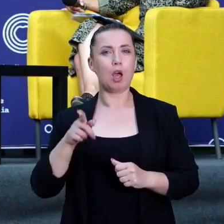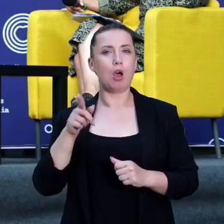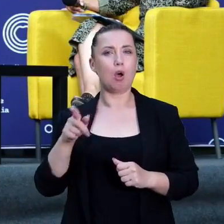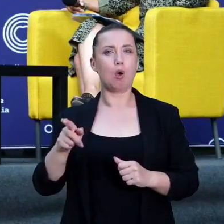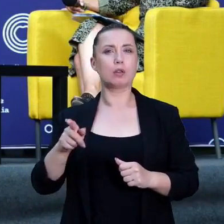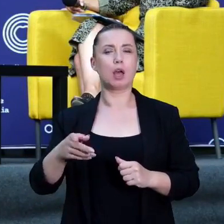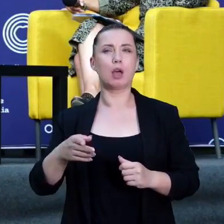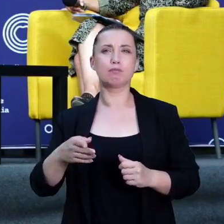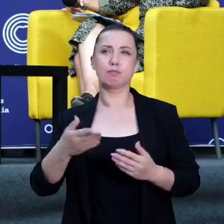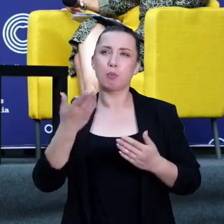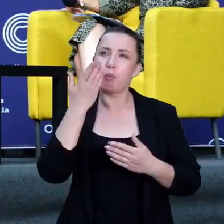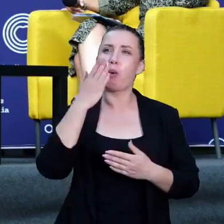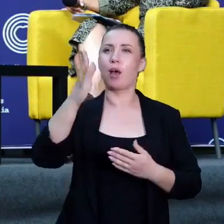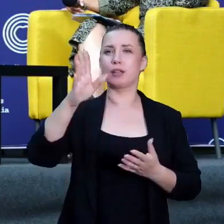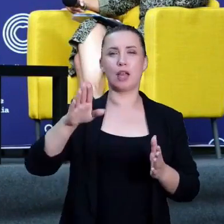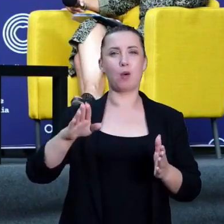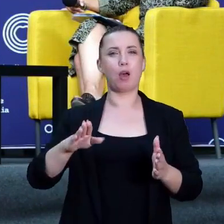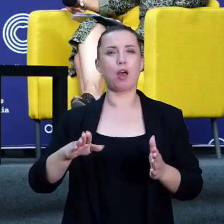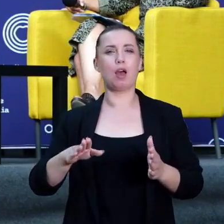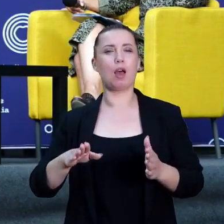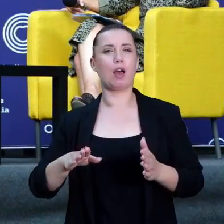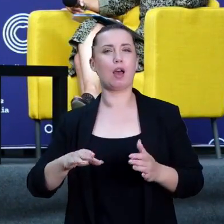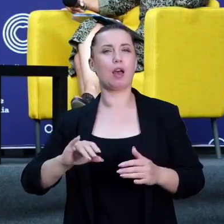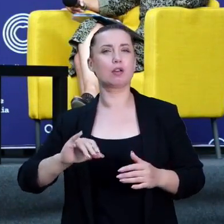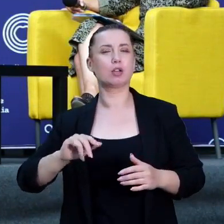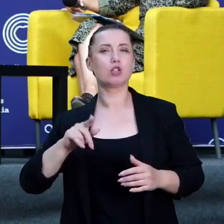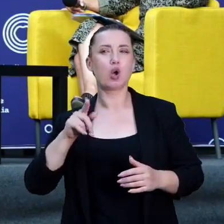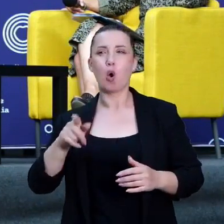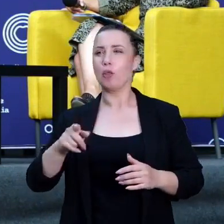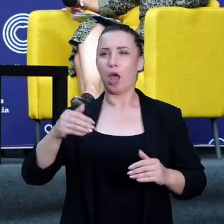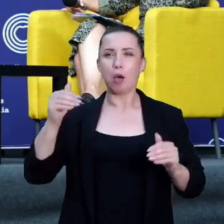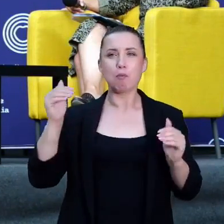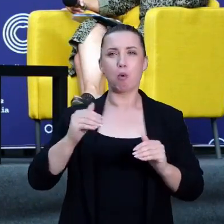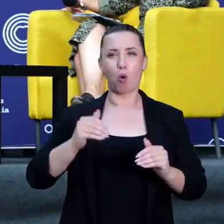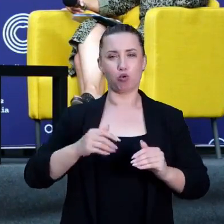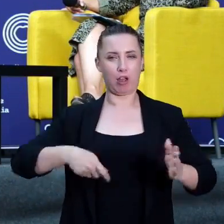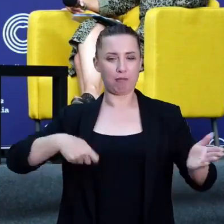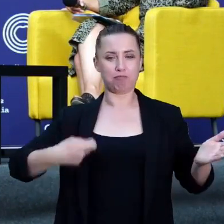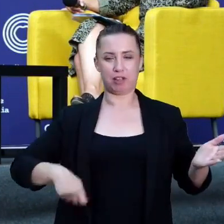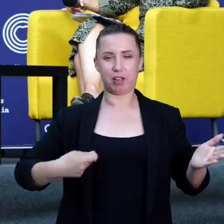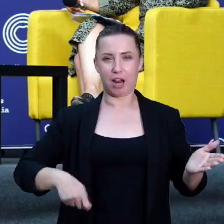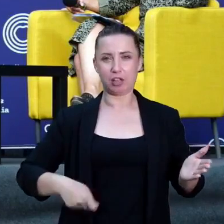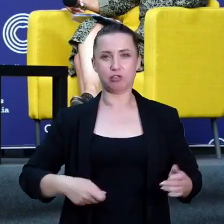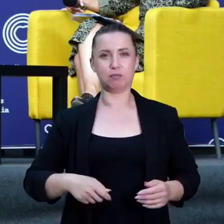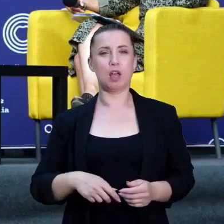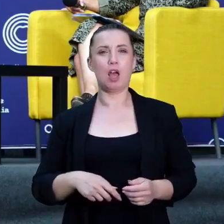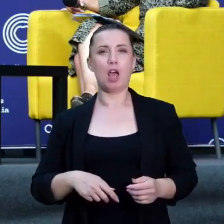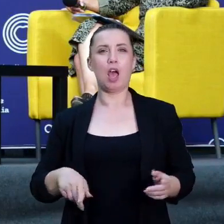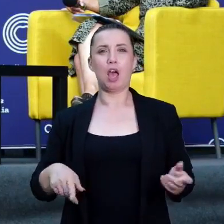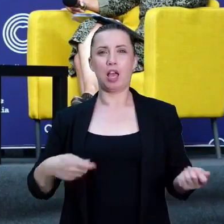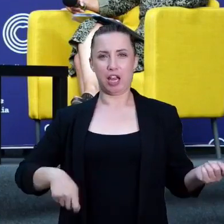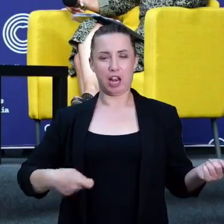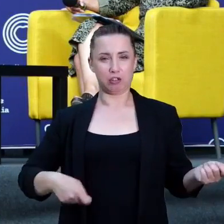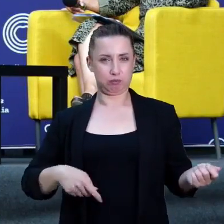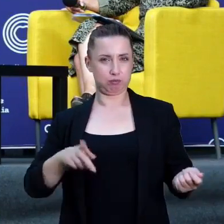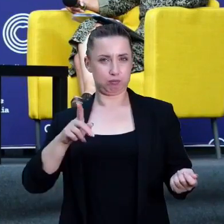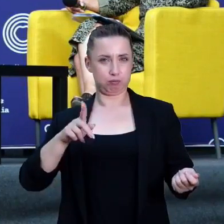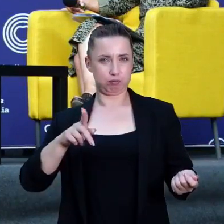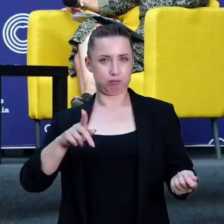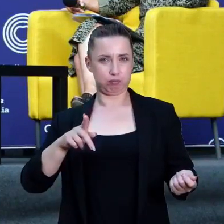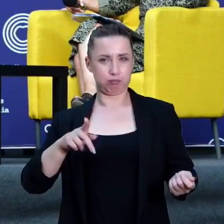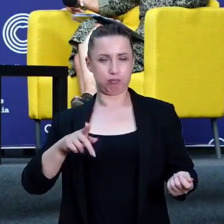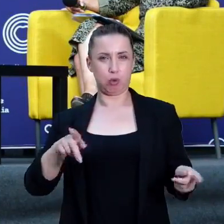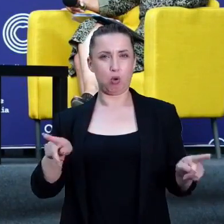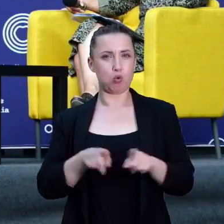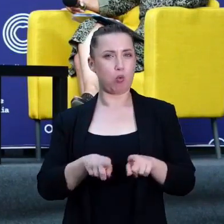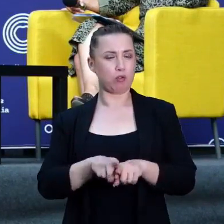że kobieta może grać na kontrabasie, na gitarze basowej, czyli takich instrumentach, które są jednak utożsamiane z tą męską siłą,